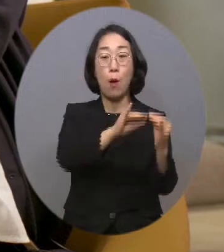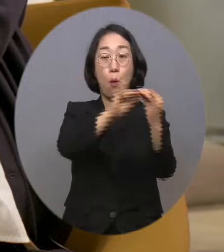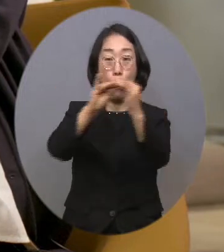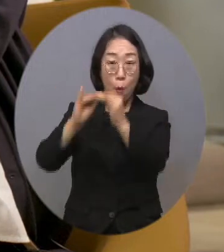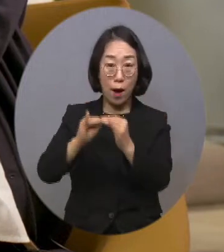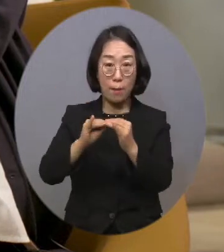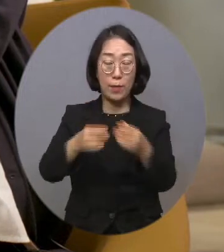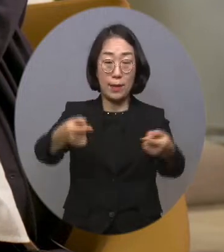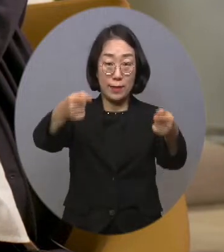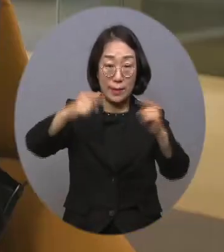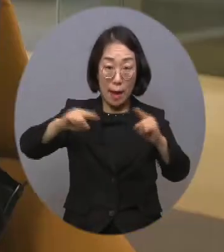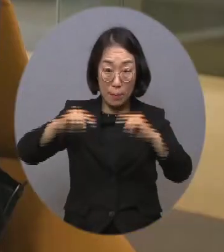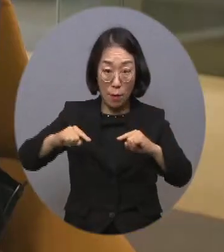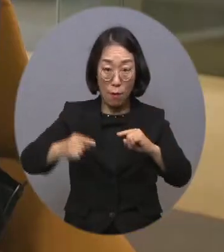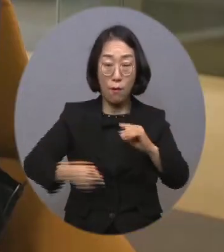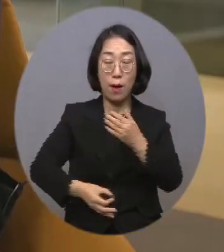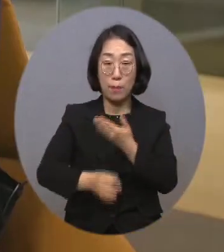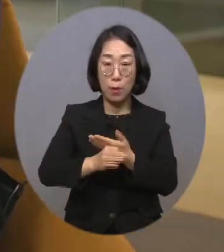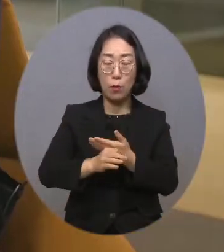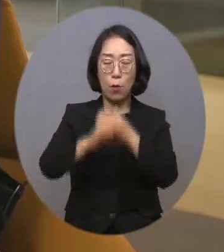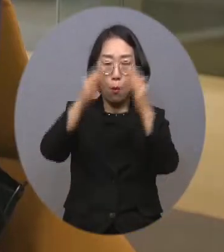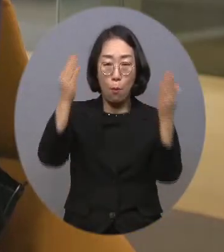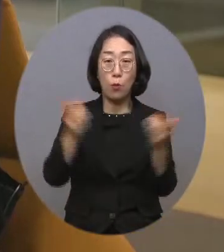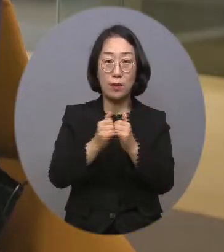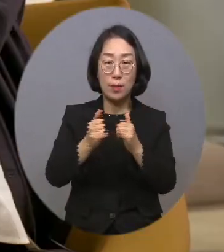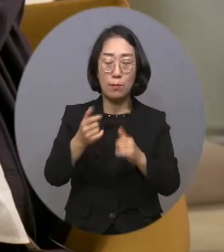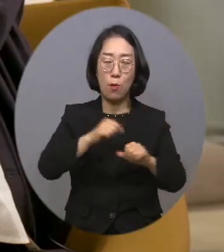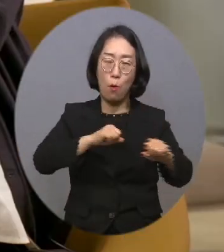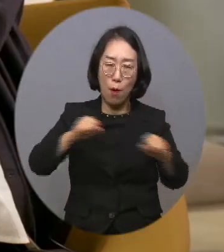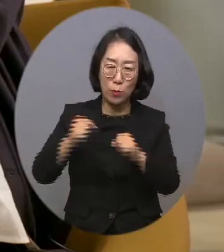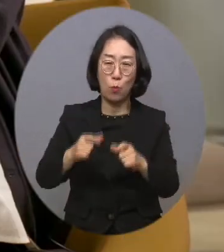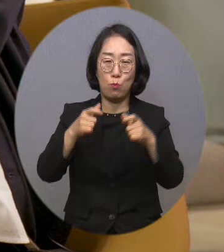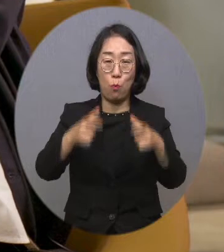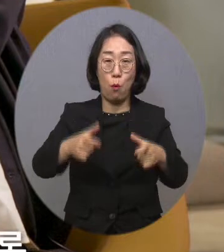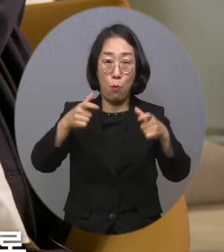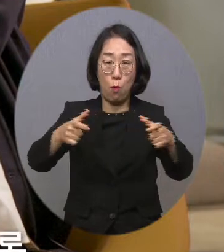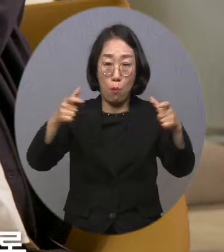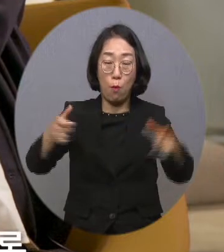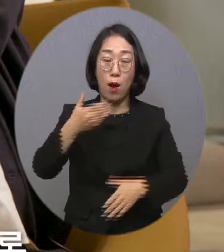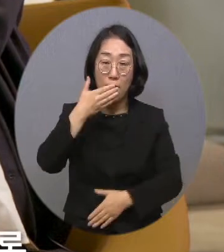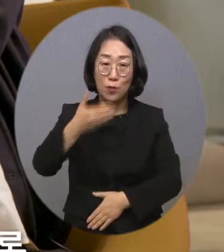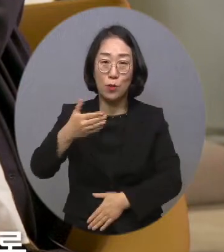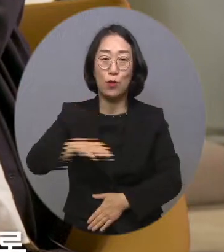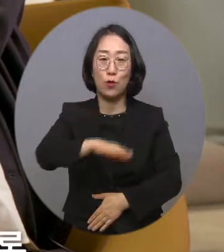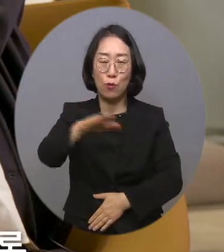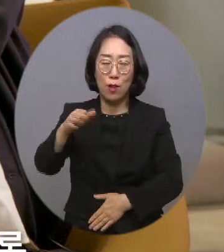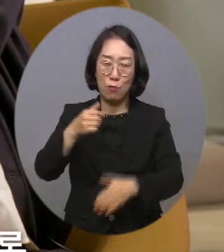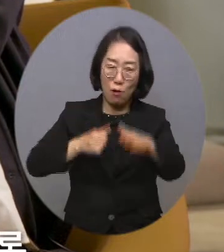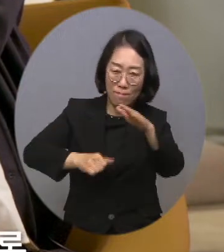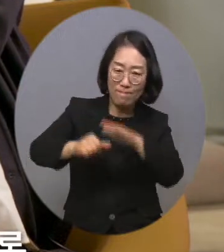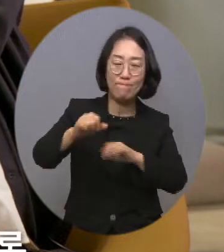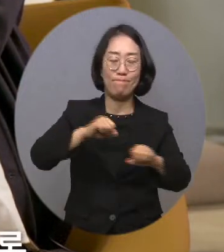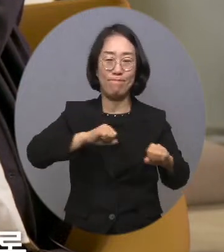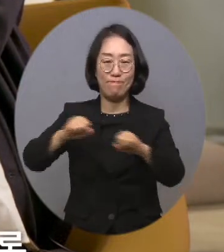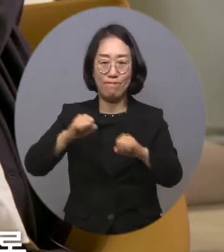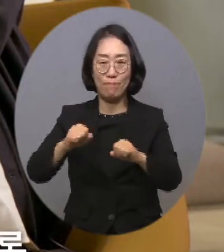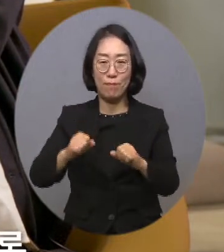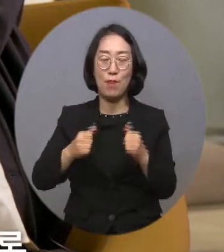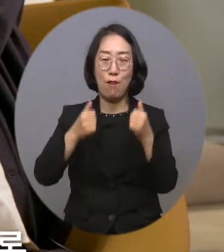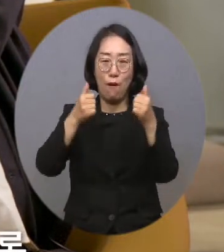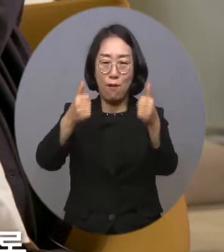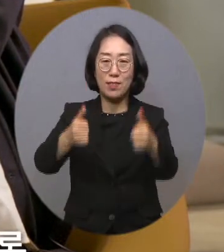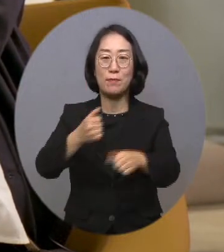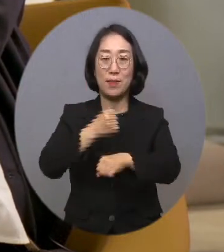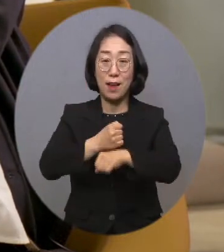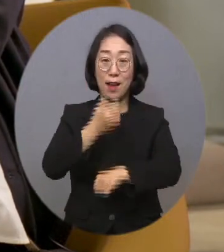주시고 동참해 주신다면 이 시장이 보다 활발해지고 있을 수 있도록 저희가 선두주자로서의 역할을 잘 해나갈